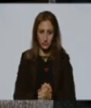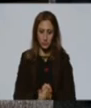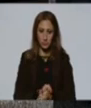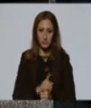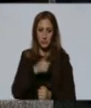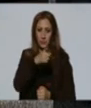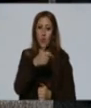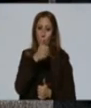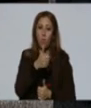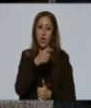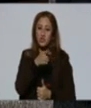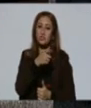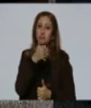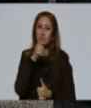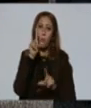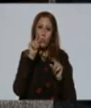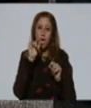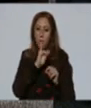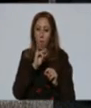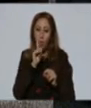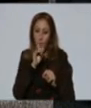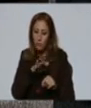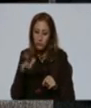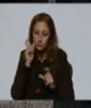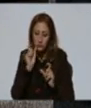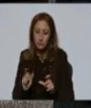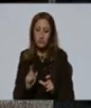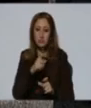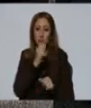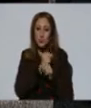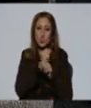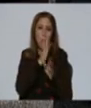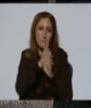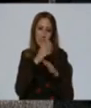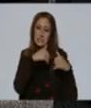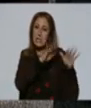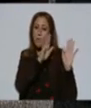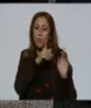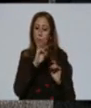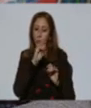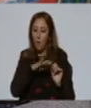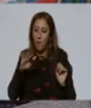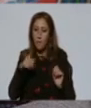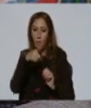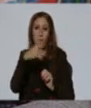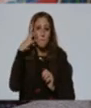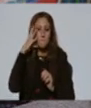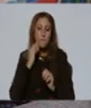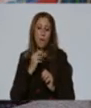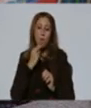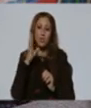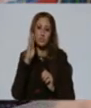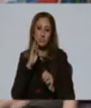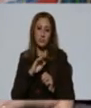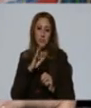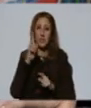صغير شاطره حتى لو تاريخ صغير انت عملتي اعمال كتير جدا وعملتي اعمال، كنت في فتره من الفترات ان اي ست او اي بنت في مكانها هتقول